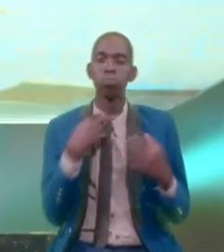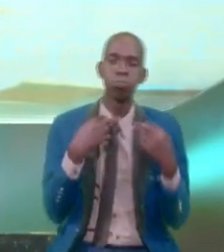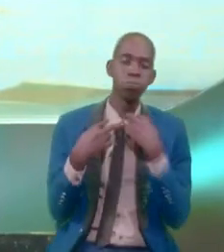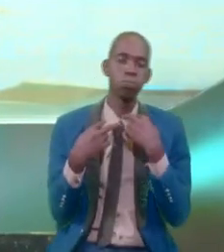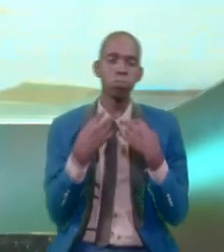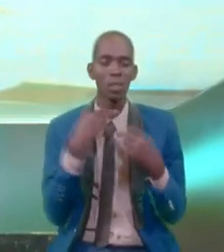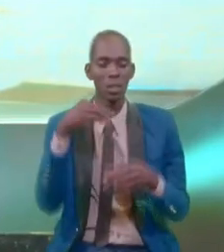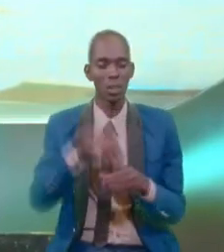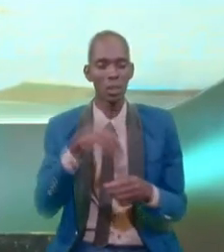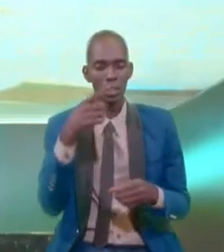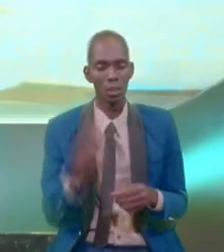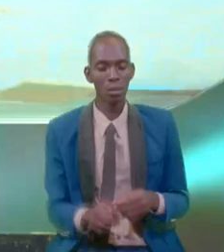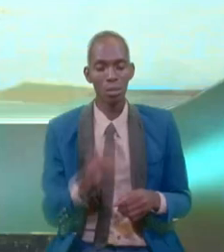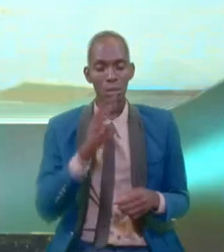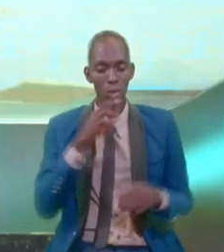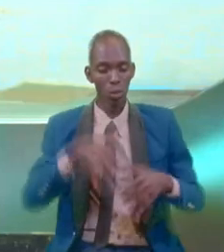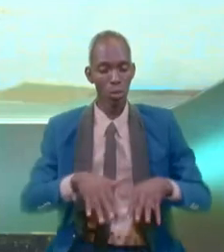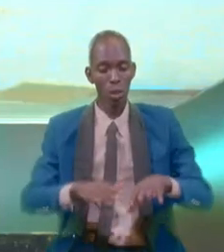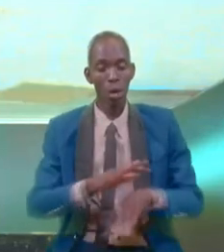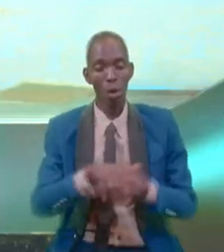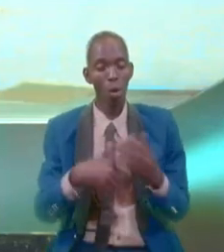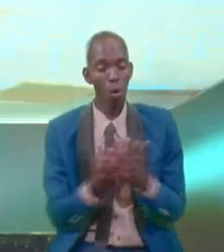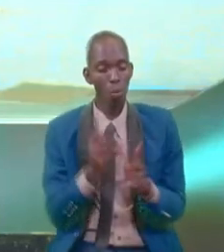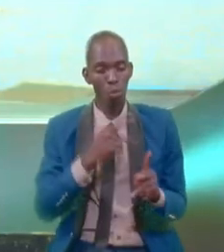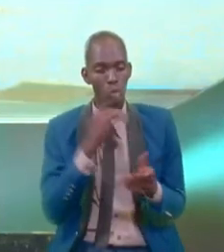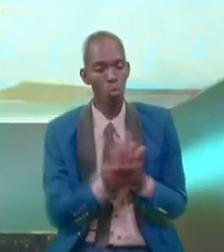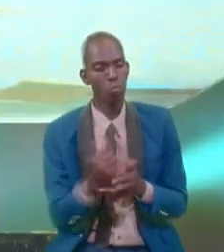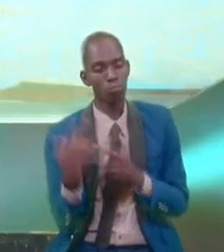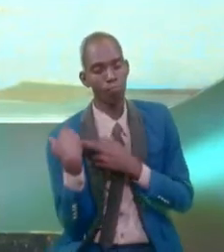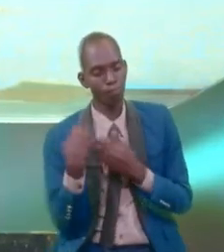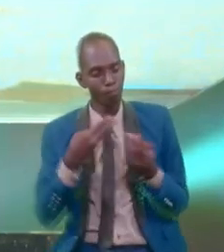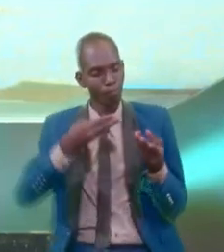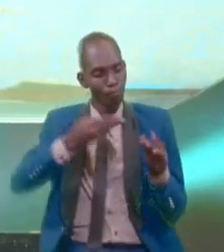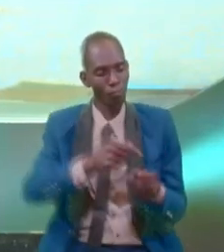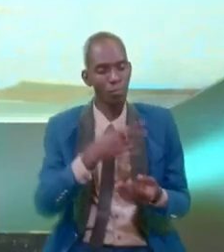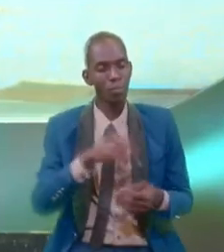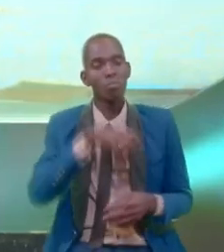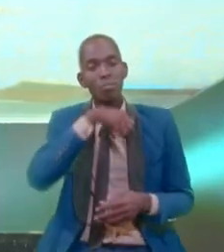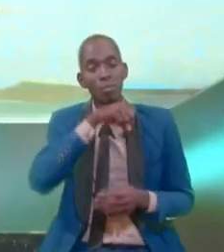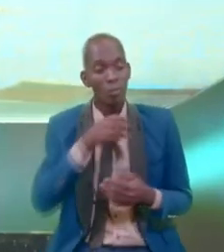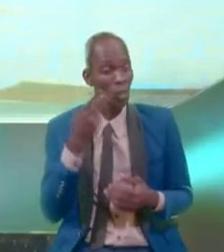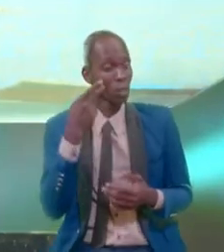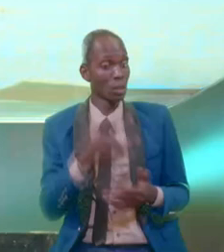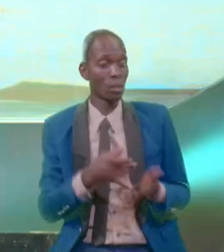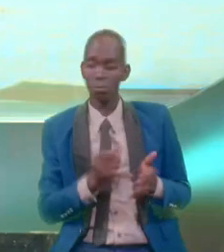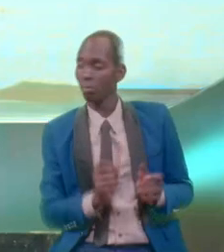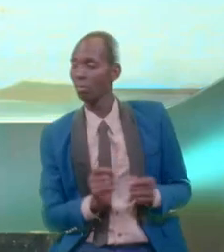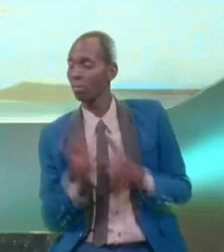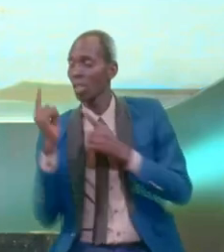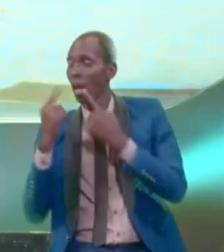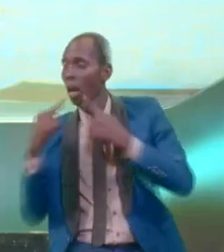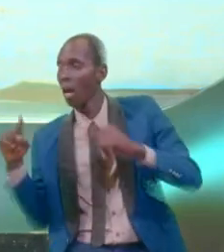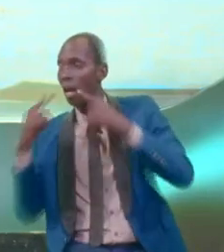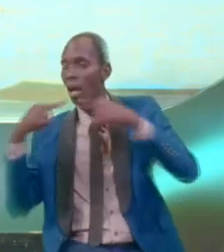mer. Ceux qui les faisaient paître s'enfuirent et répandirent la nouvelle dans